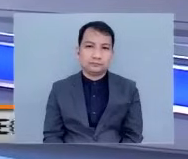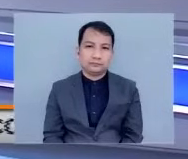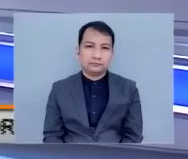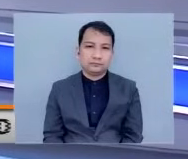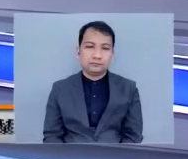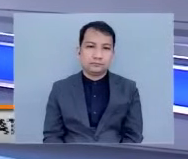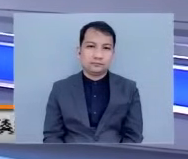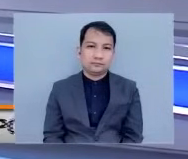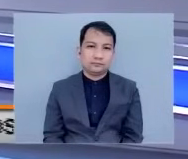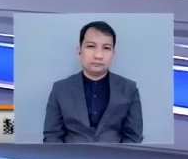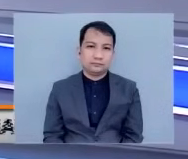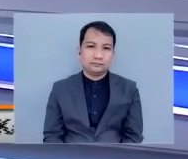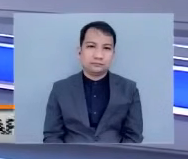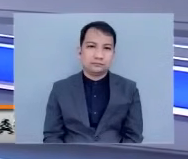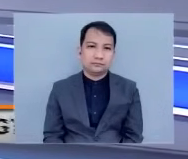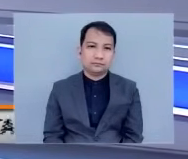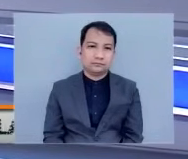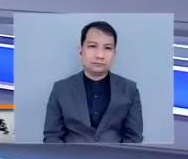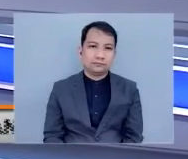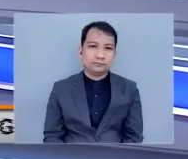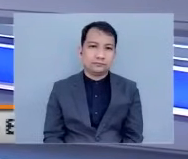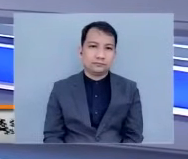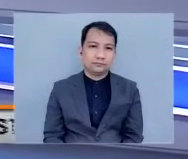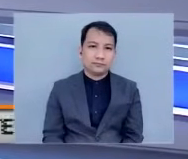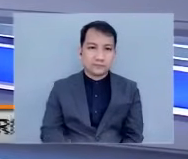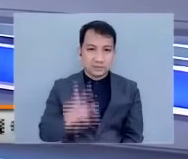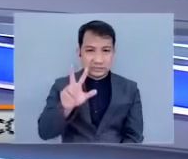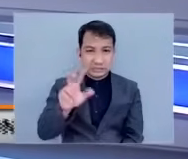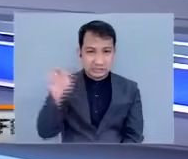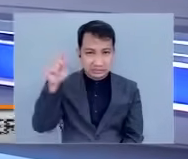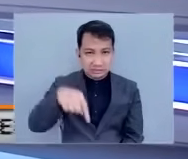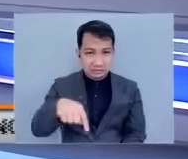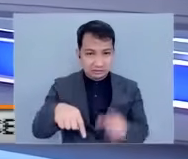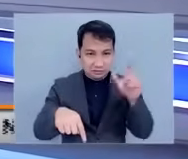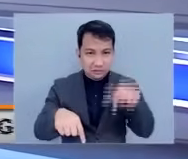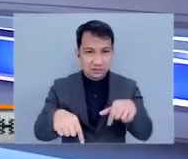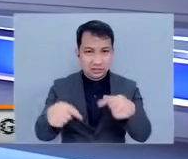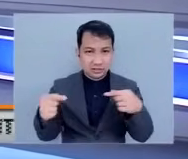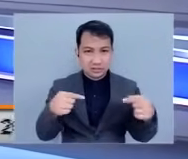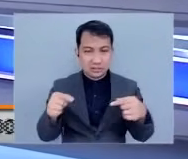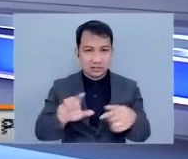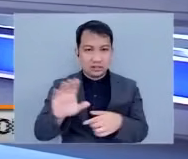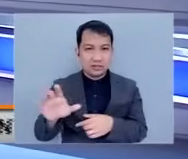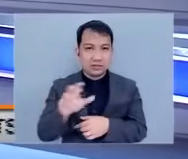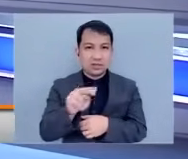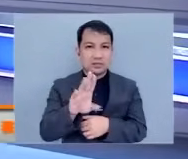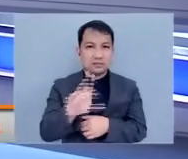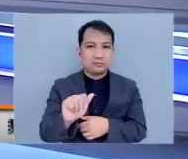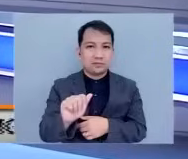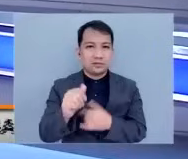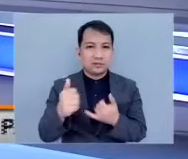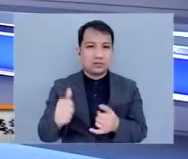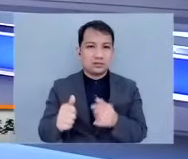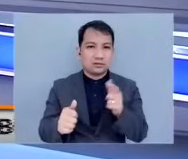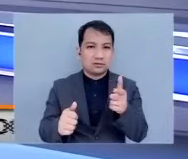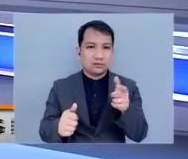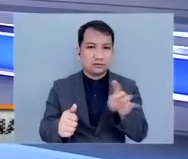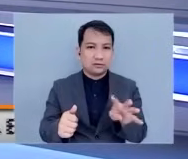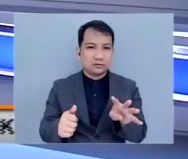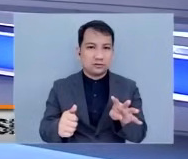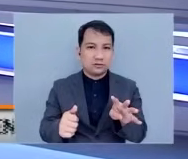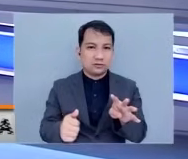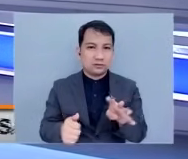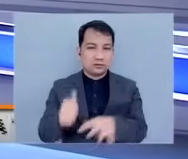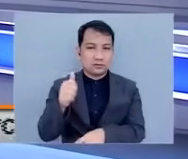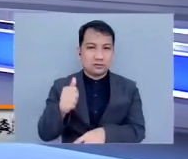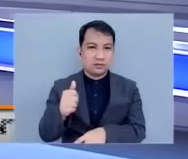Mga kapatid, sagutan ng tres sa East versus West ang naging bakbakan sa NBA All-Star Game 2024. Bumasag din ang ilang record